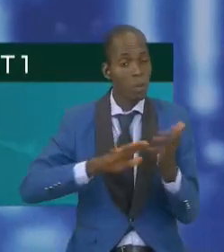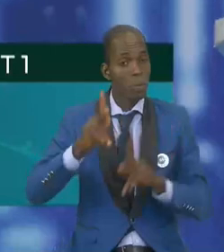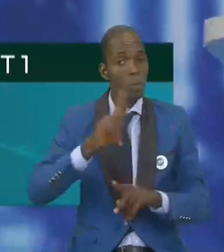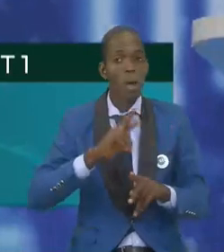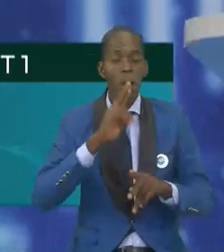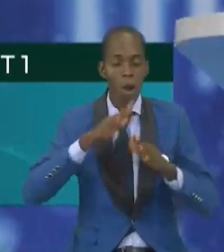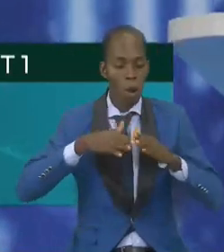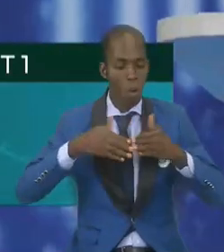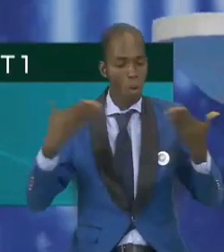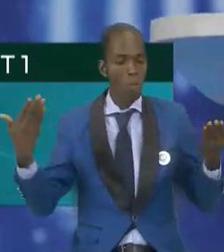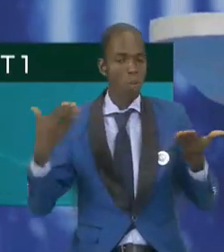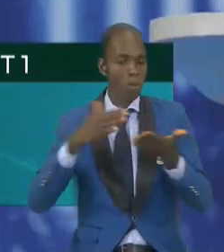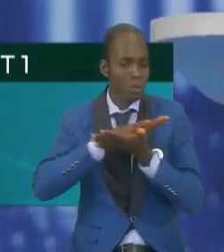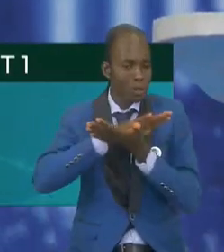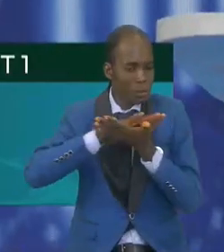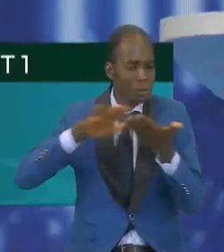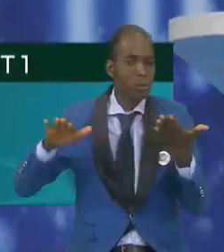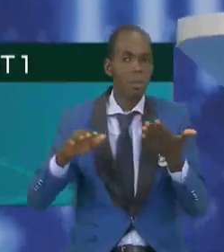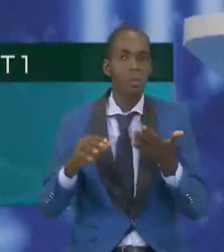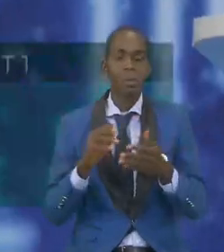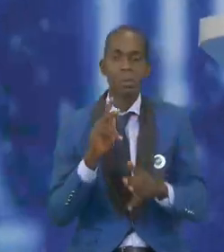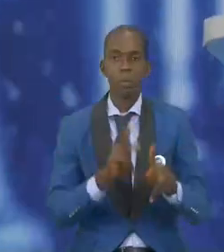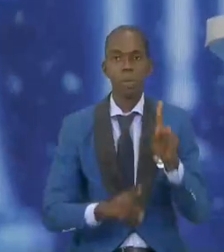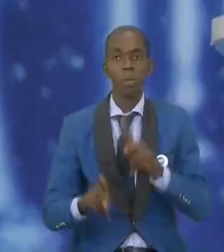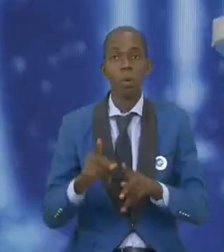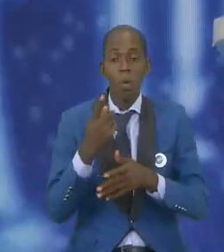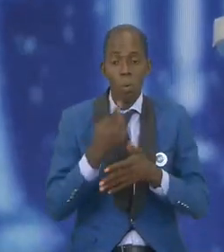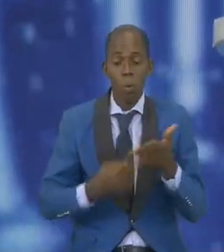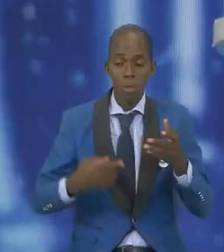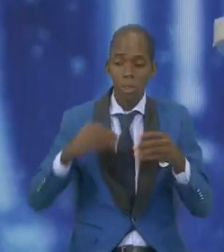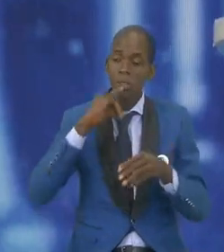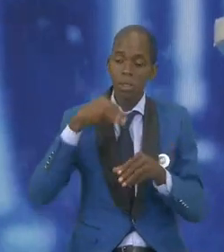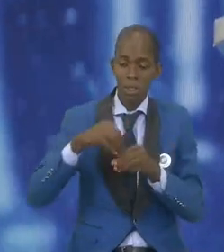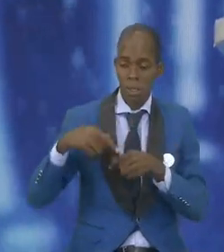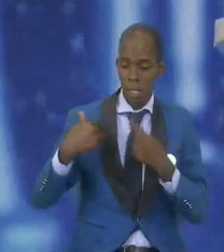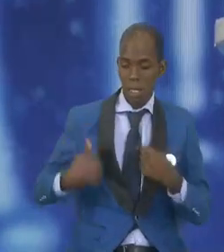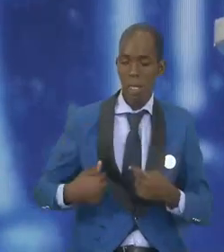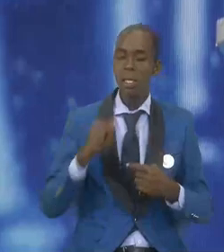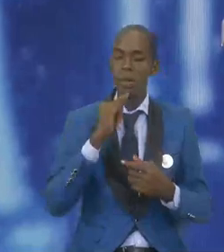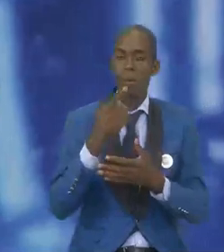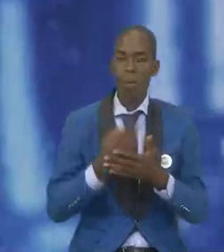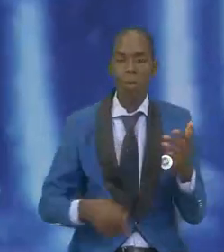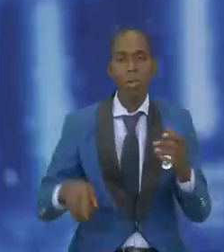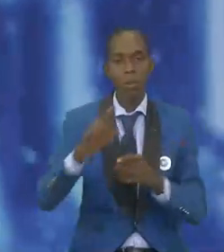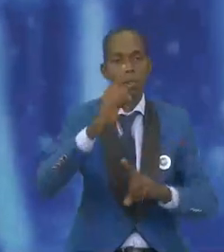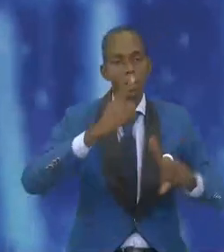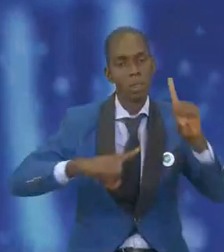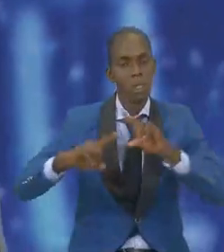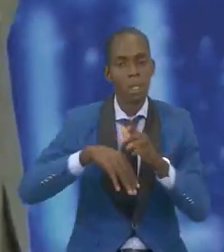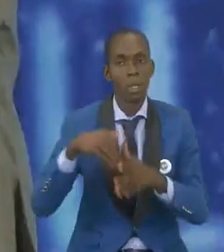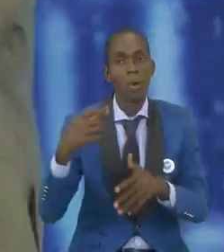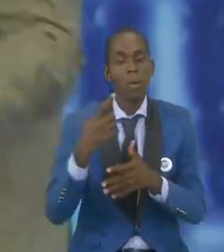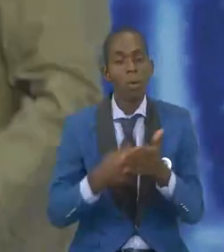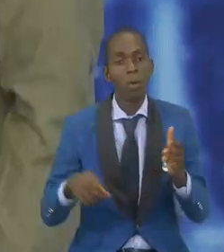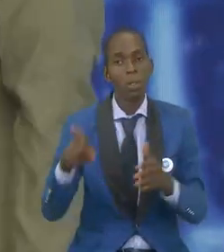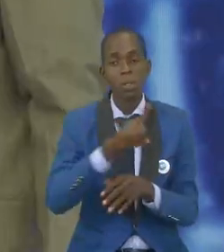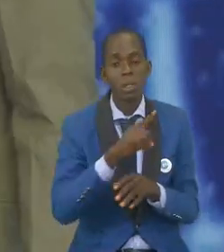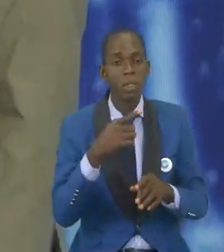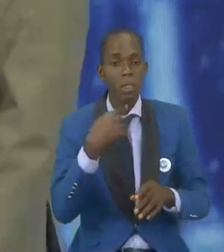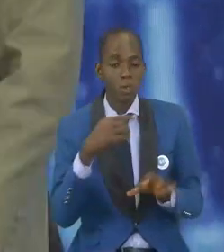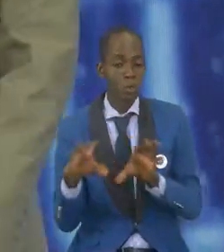les gens sanctifiés sont transparents sont des gens transparents ce qu'ils ont dans le cœur c'est ce qui disent de